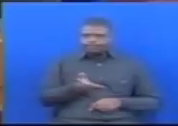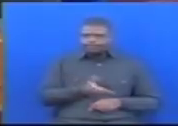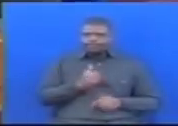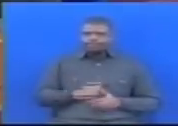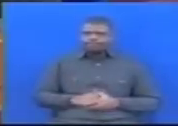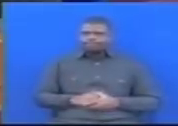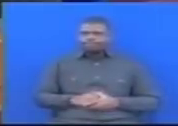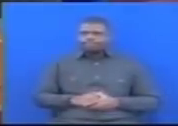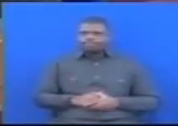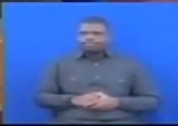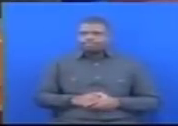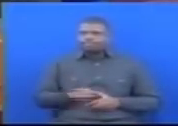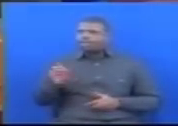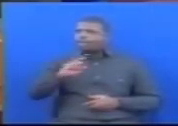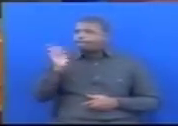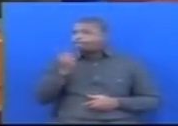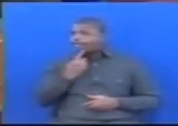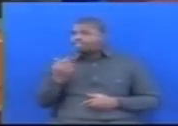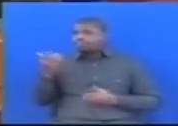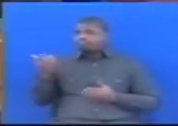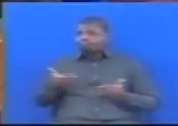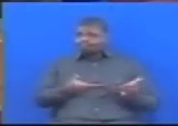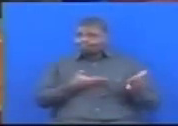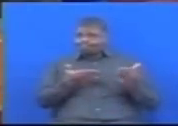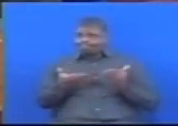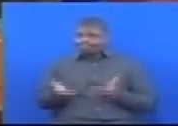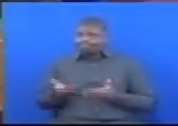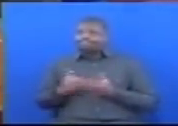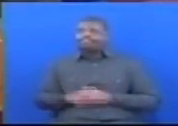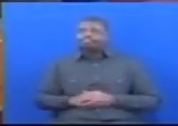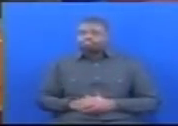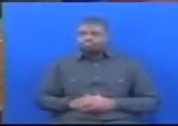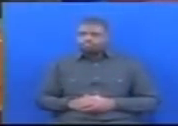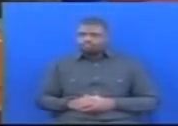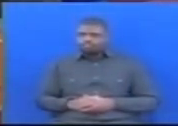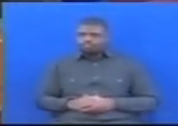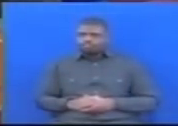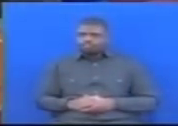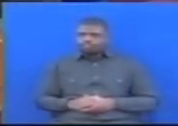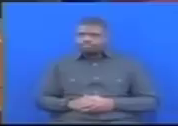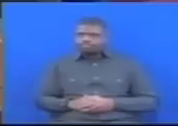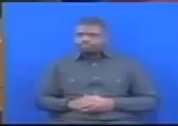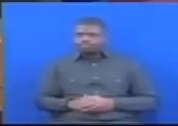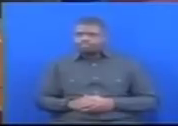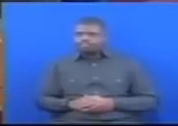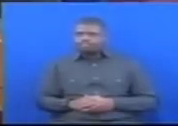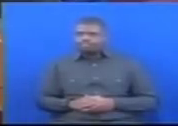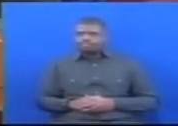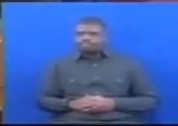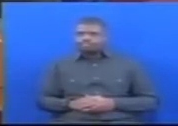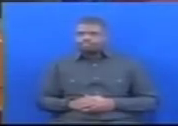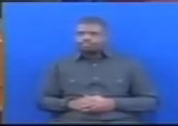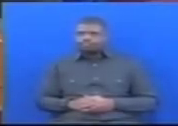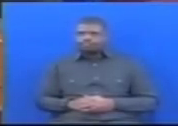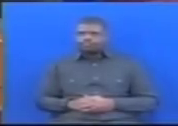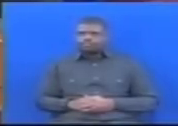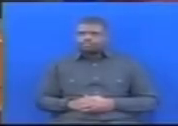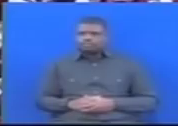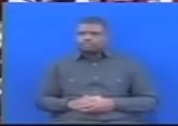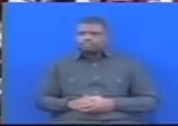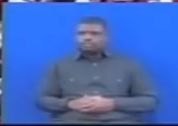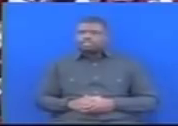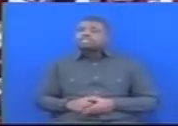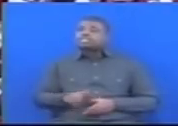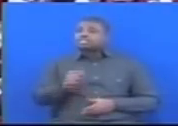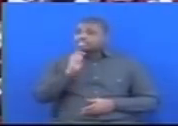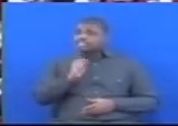Majibu ya swali hilo muhimu, Mheshimiwa Naibu Waziri Maji, Mheshimiwa Juma Hamidu wa Westo, tafadhali. Mheshimiwa Spika, kwa